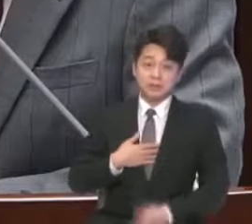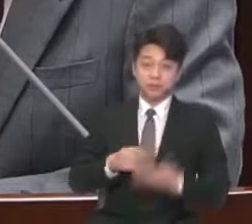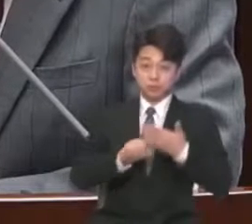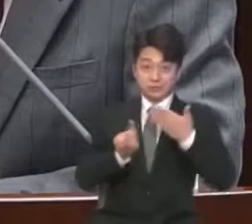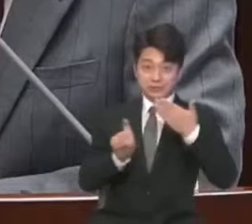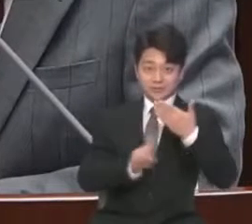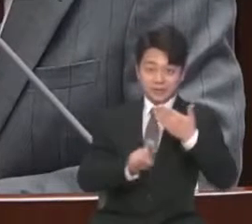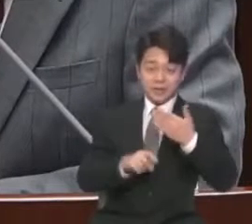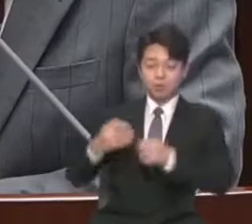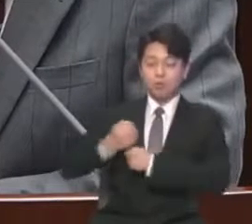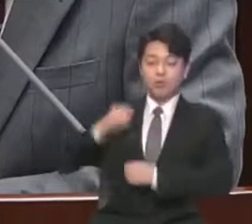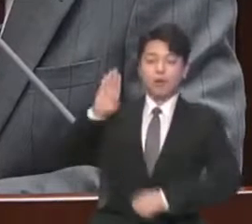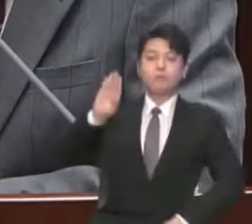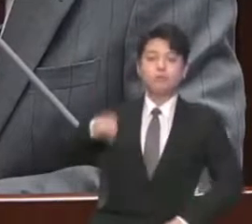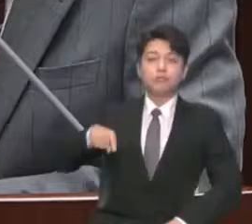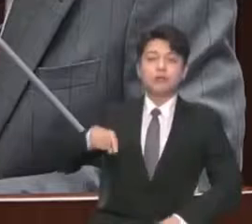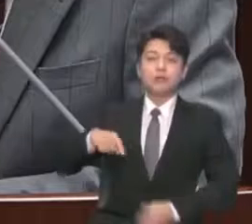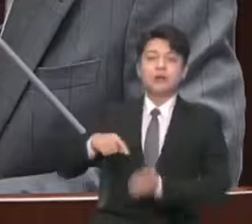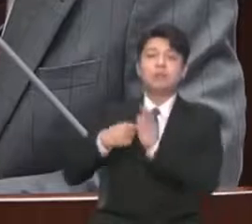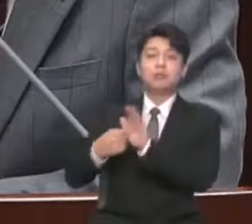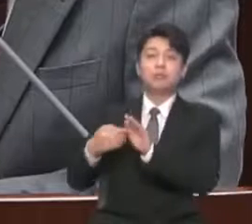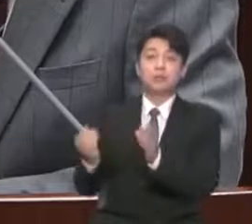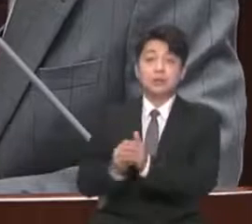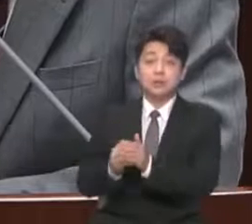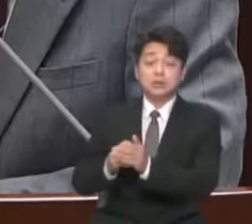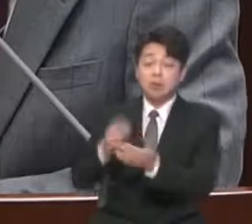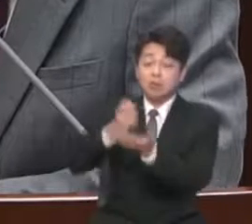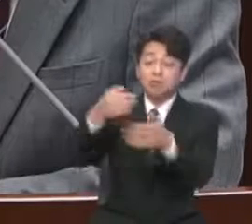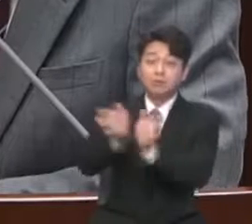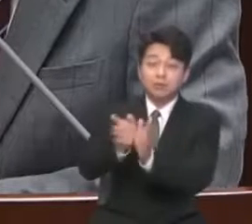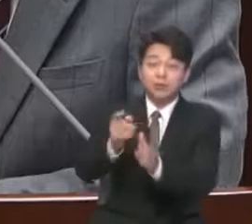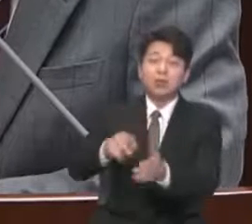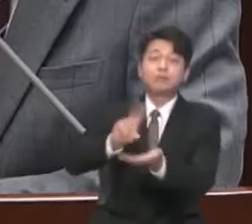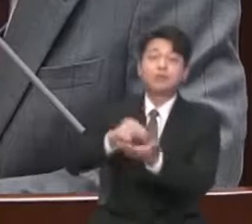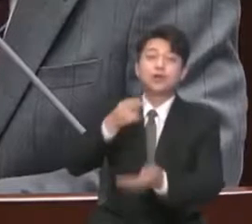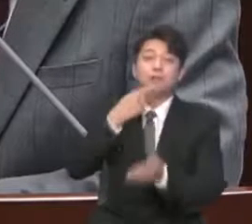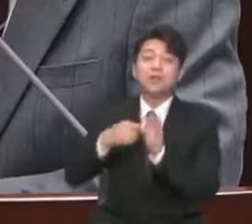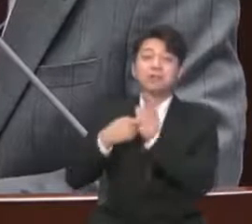서일병 휴가는 규정에 어긋난 것이 없다라고 발표했습니다. 제가 잘못 알고 있습니까?